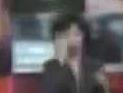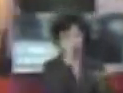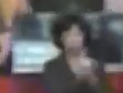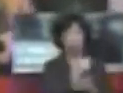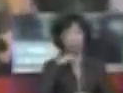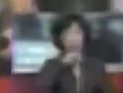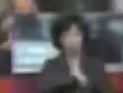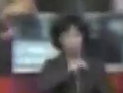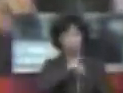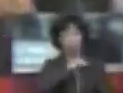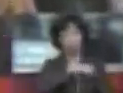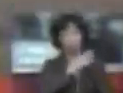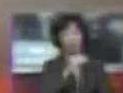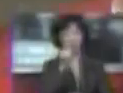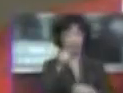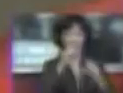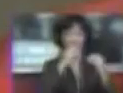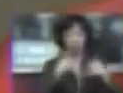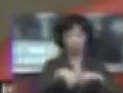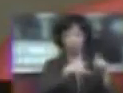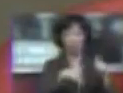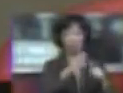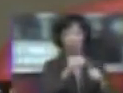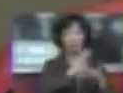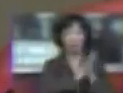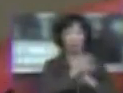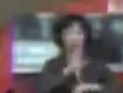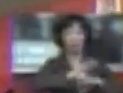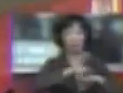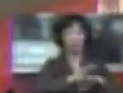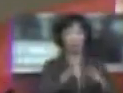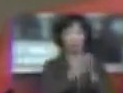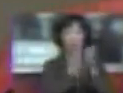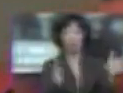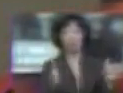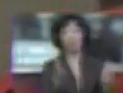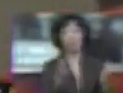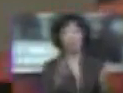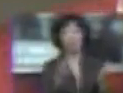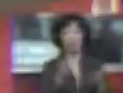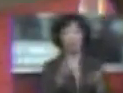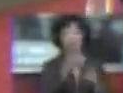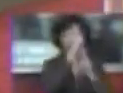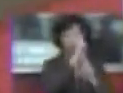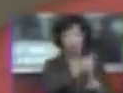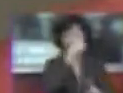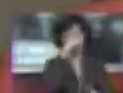at nag-coach. Masyadong malaking karangalan para sa akin na magbigyan ako ng aking